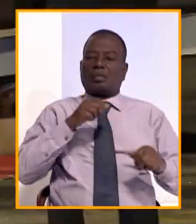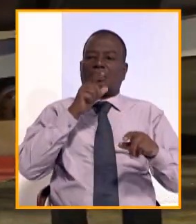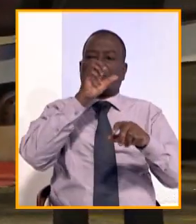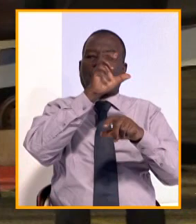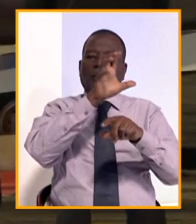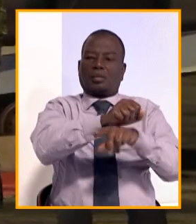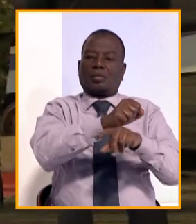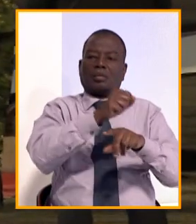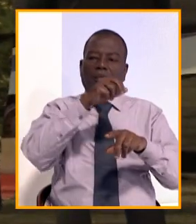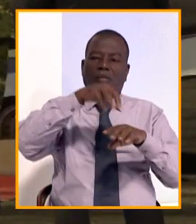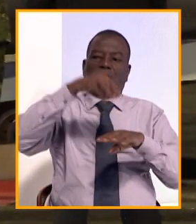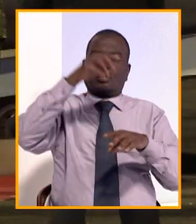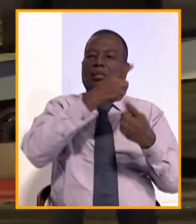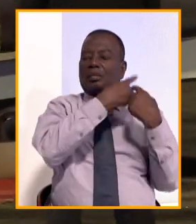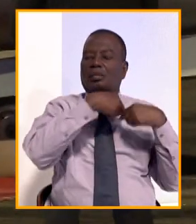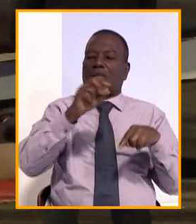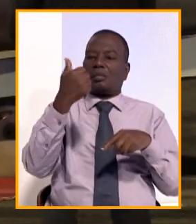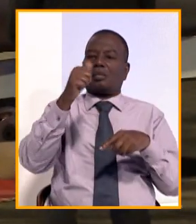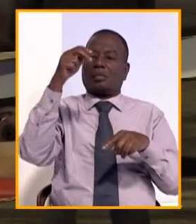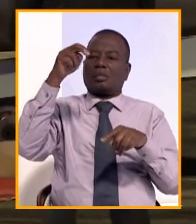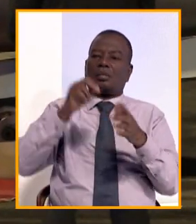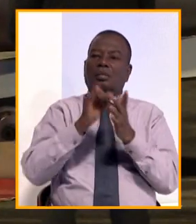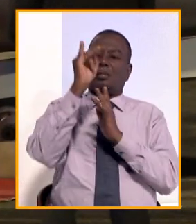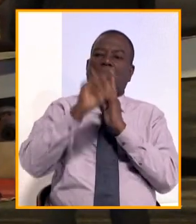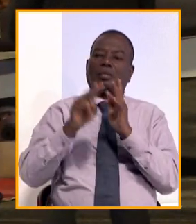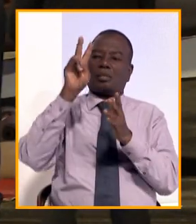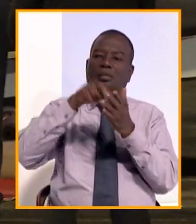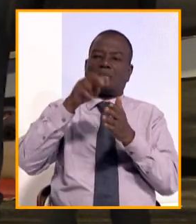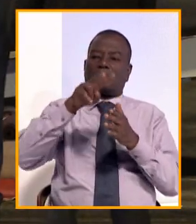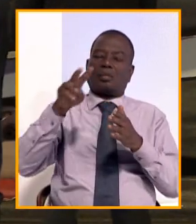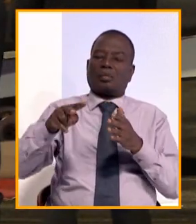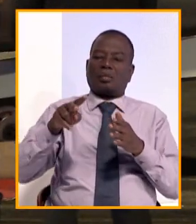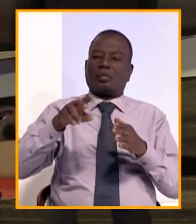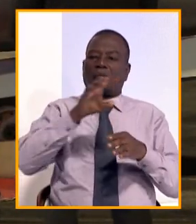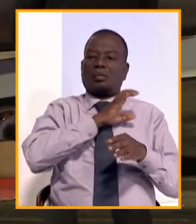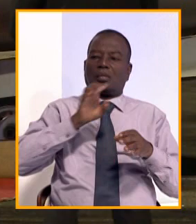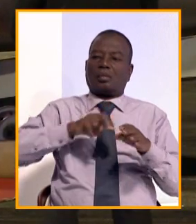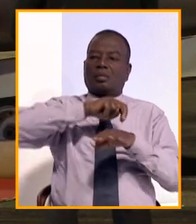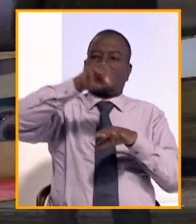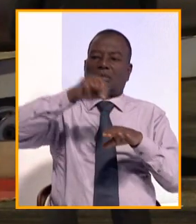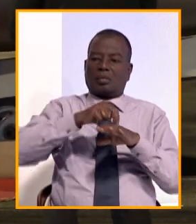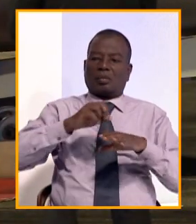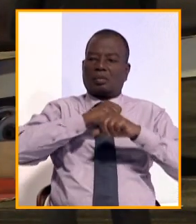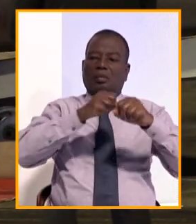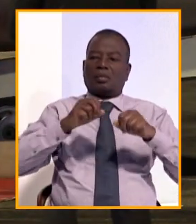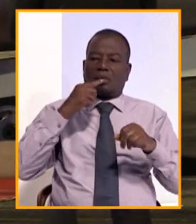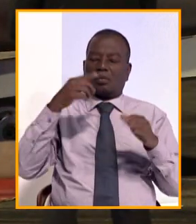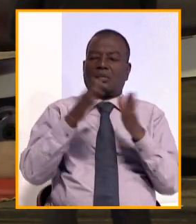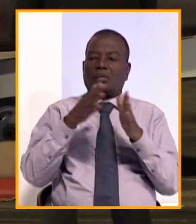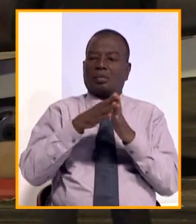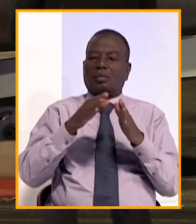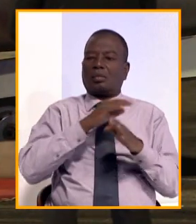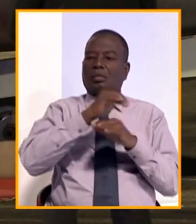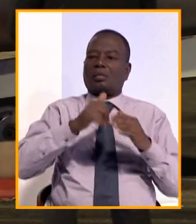au Mali depuis le 10 juillet 2022. Le Conseil national de sécurité félicite également nos